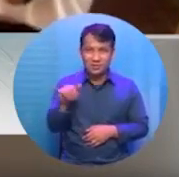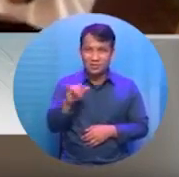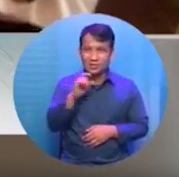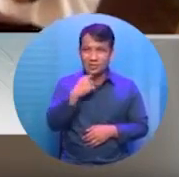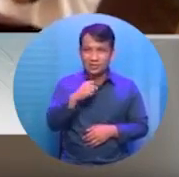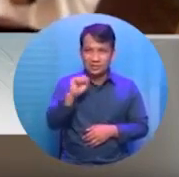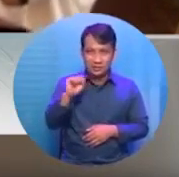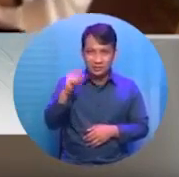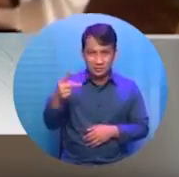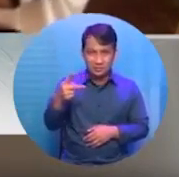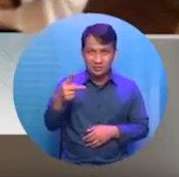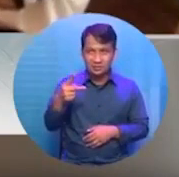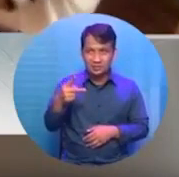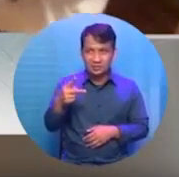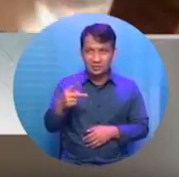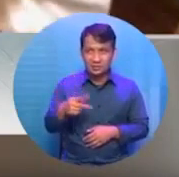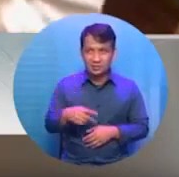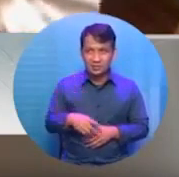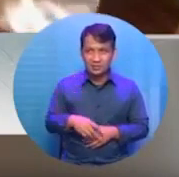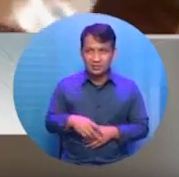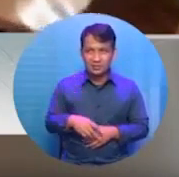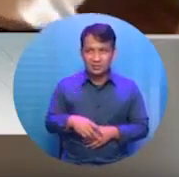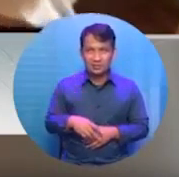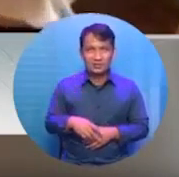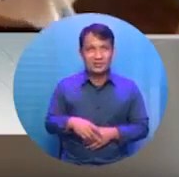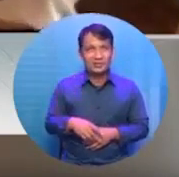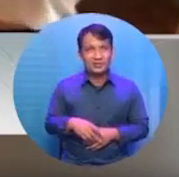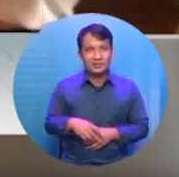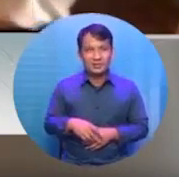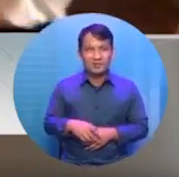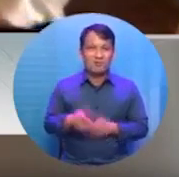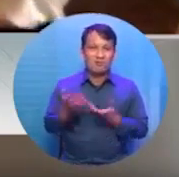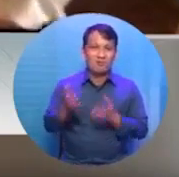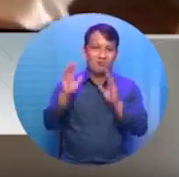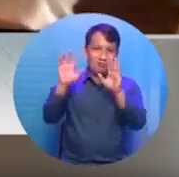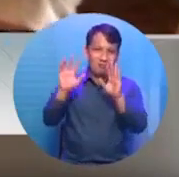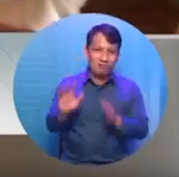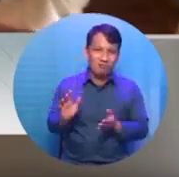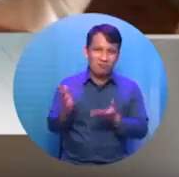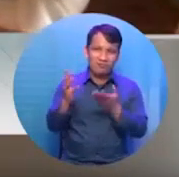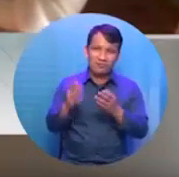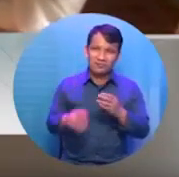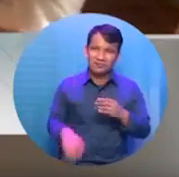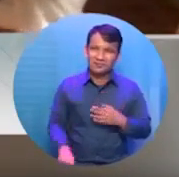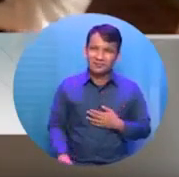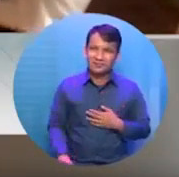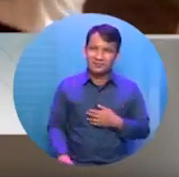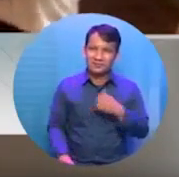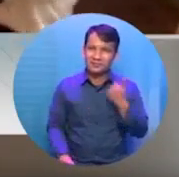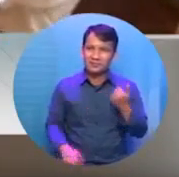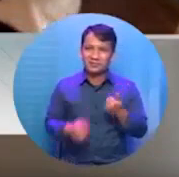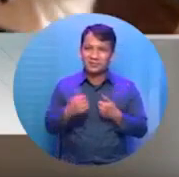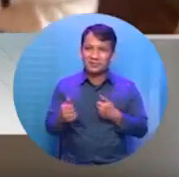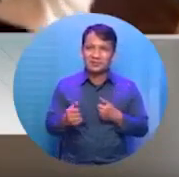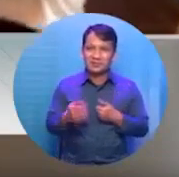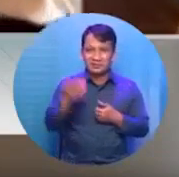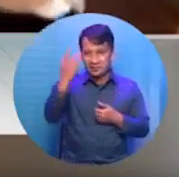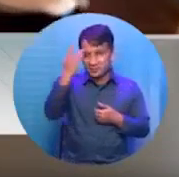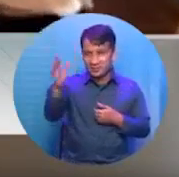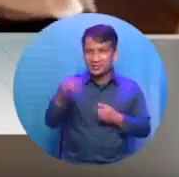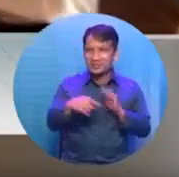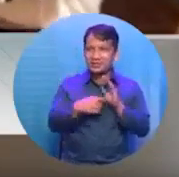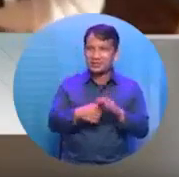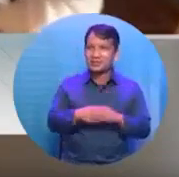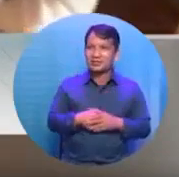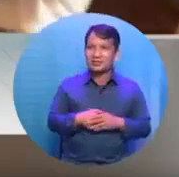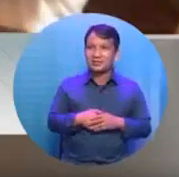SK chairman? Si... Ako po. Wow! Wow naman, ang galing.